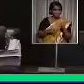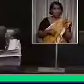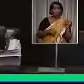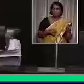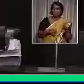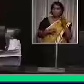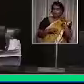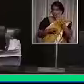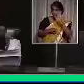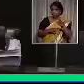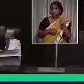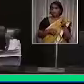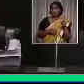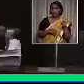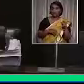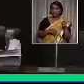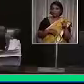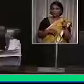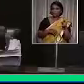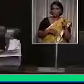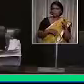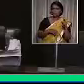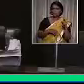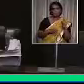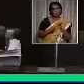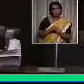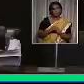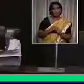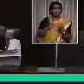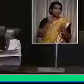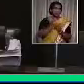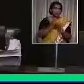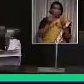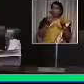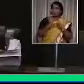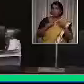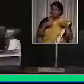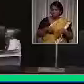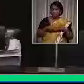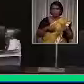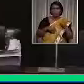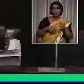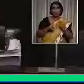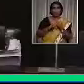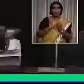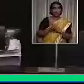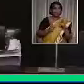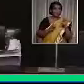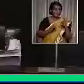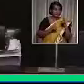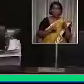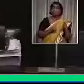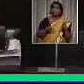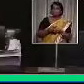மீள திறப்பதனூடாக பொருளாதார மேம்பாடு, அதே போல இன்று எண்ணெய் பிரச்சனை பெரிய பிரச்சனையாக இருக்கிறது, அதற்கு ஒரு முடிவை காணலாம். அதே போல அம்பாறை மாவட்டத்தில்